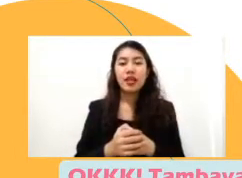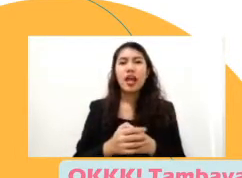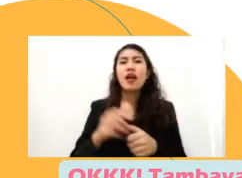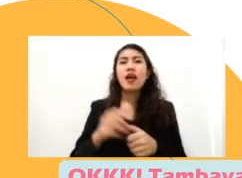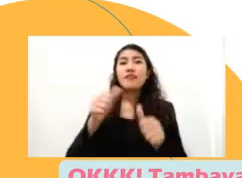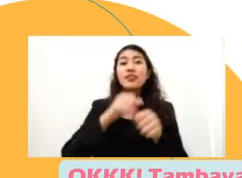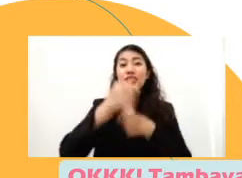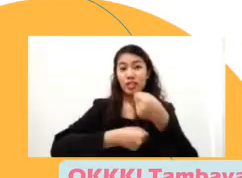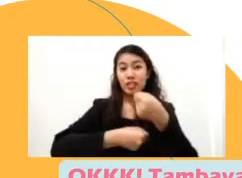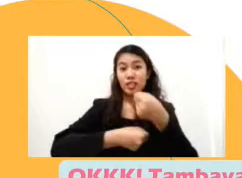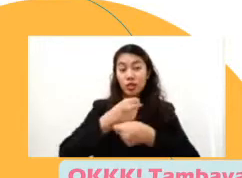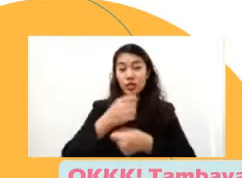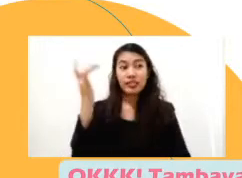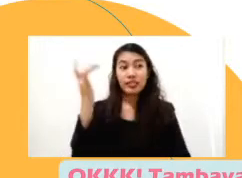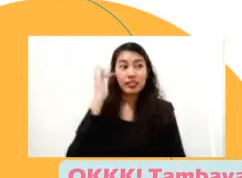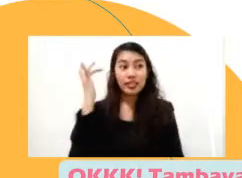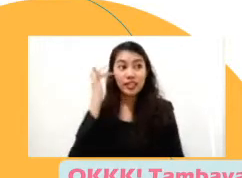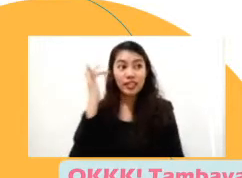natin to.